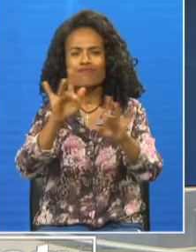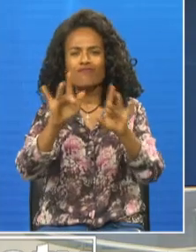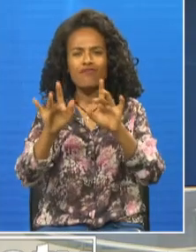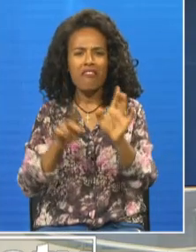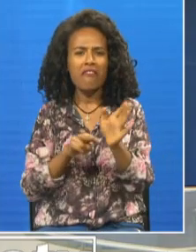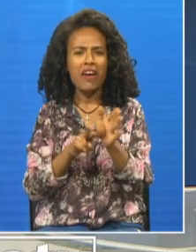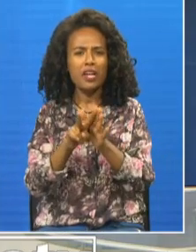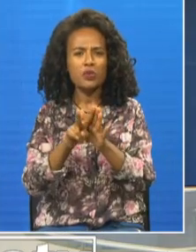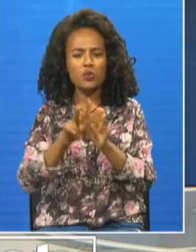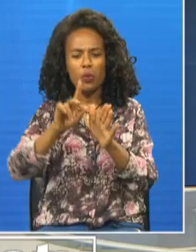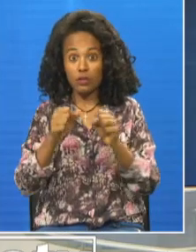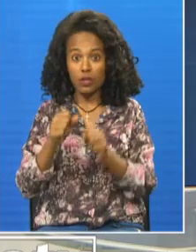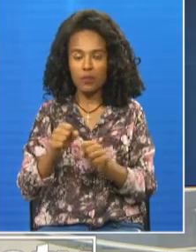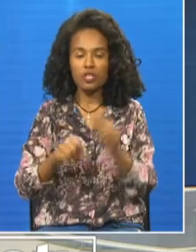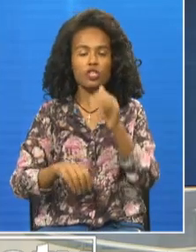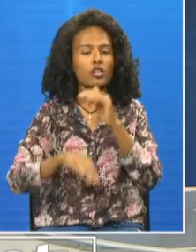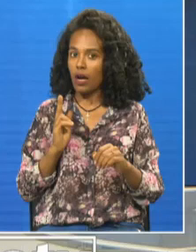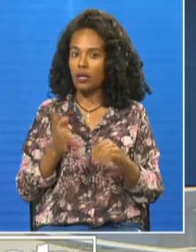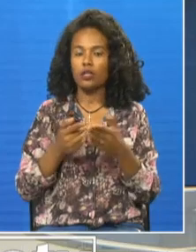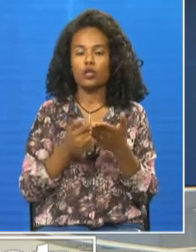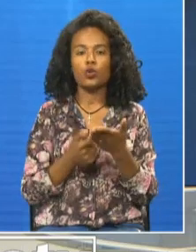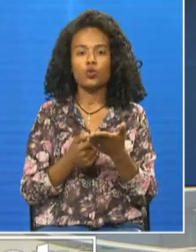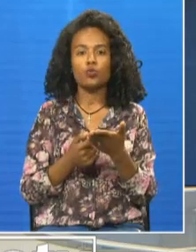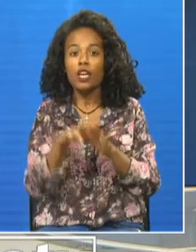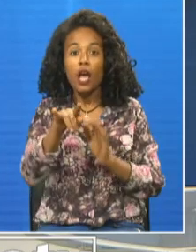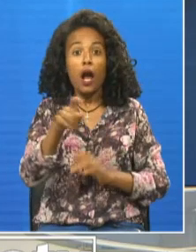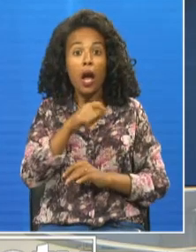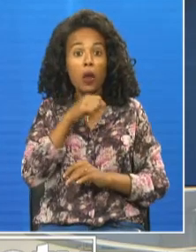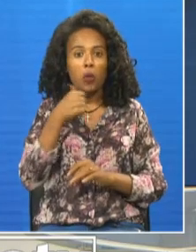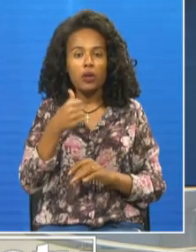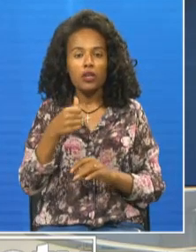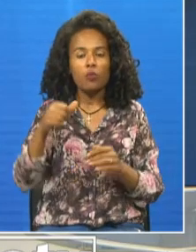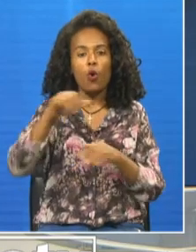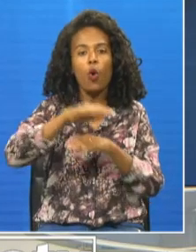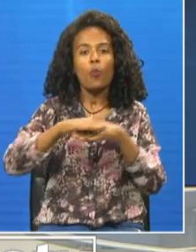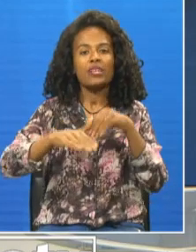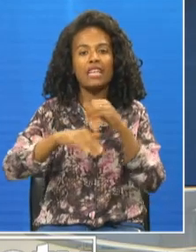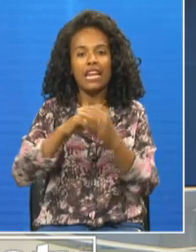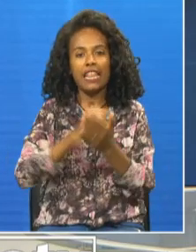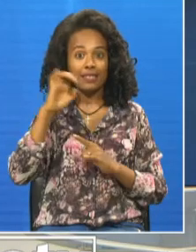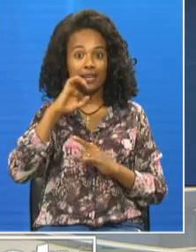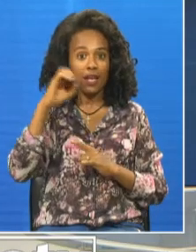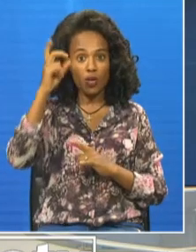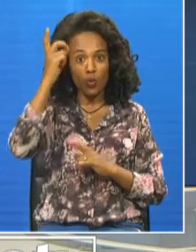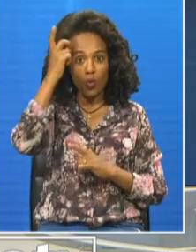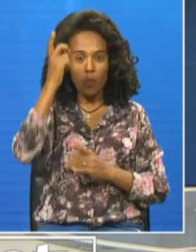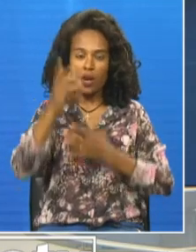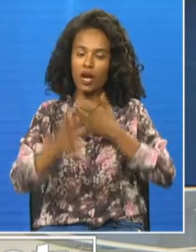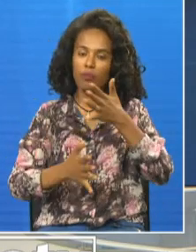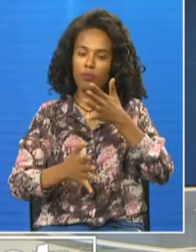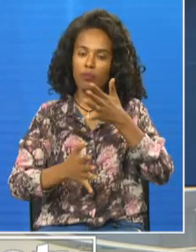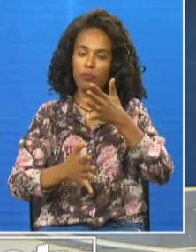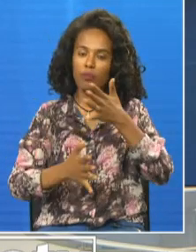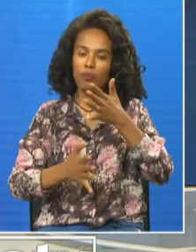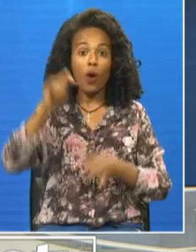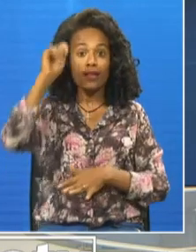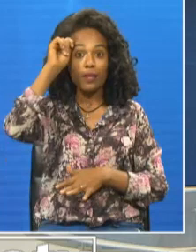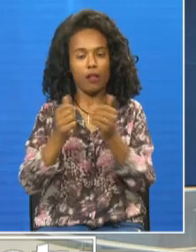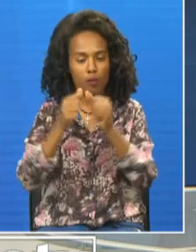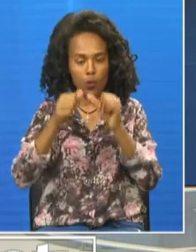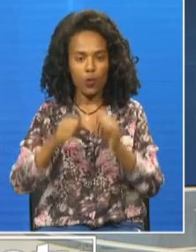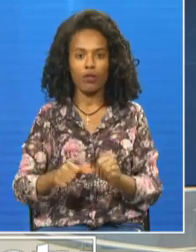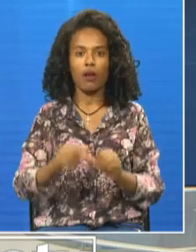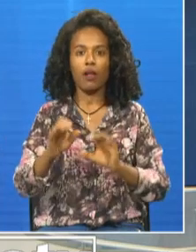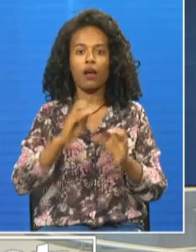ተደግፈው እንዲቆዩ እናድርግ የሚለውንም ያካተተ ነው። ከክልሎቹ ጋር በተደረገው ውይይት ሆቴሎች